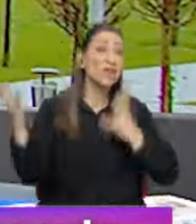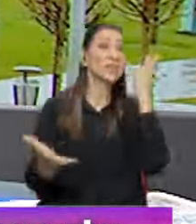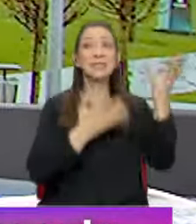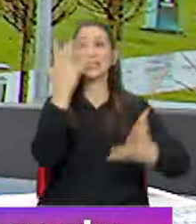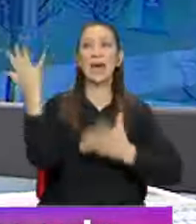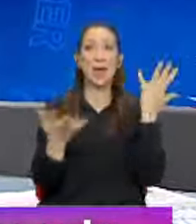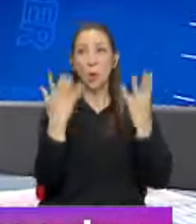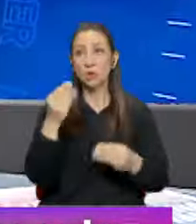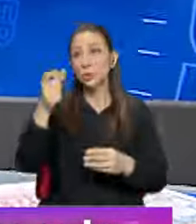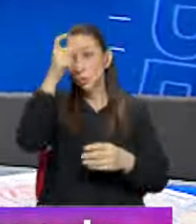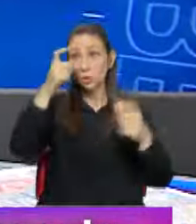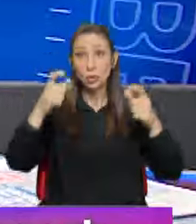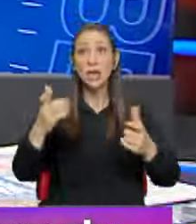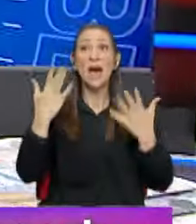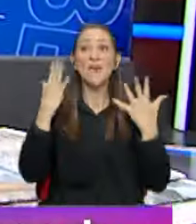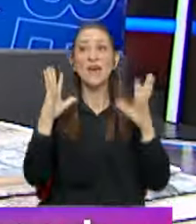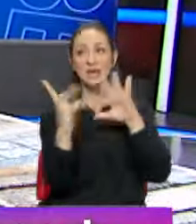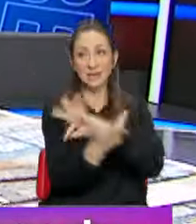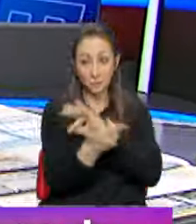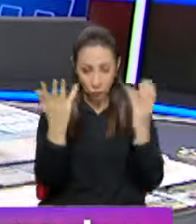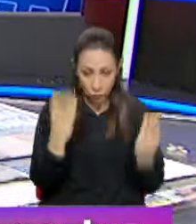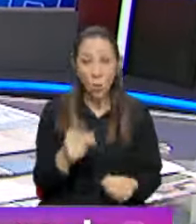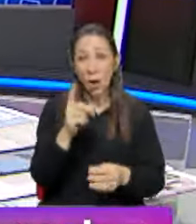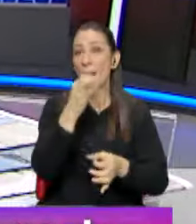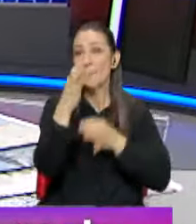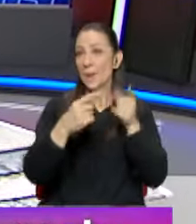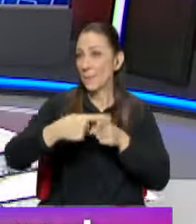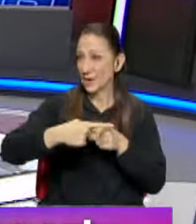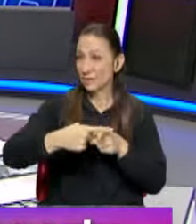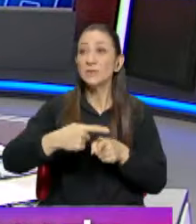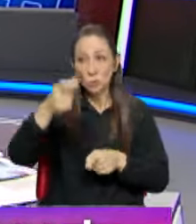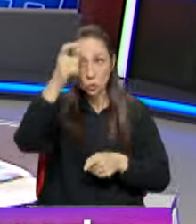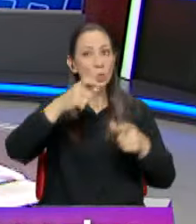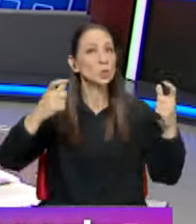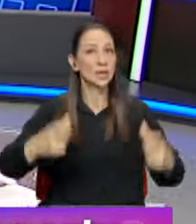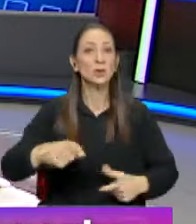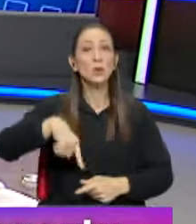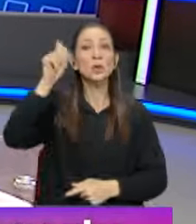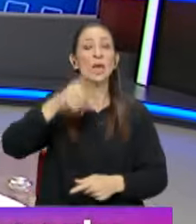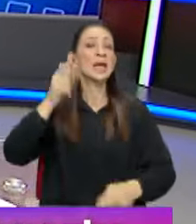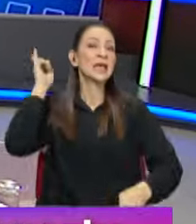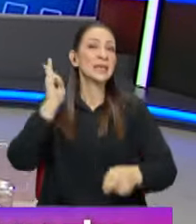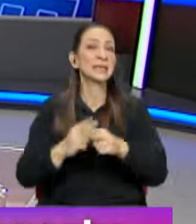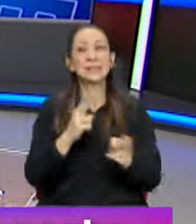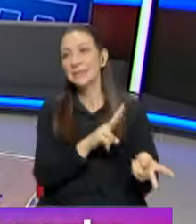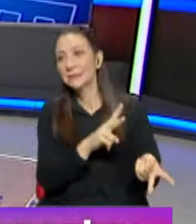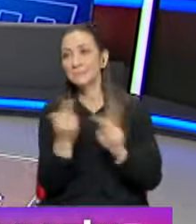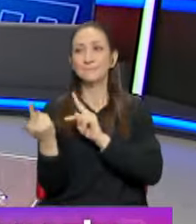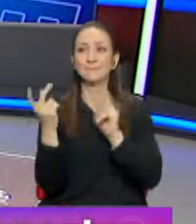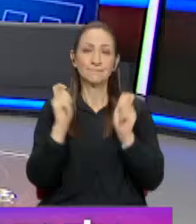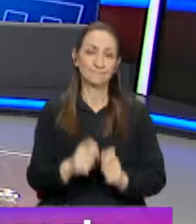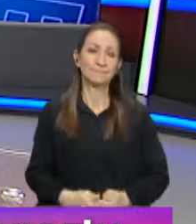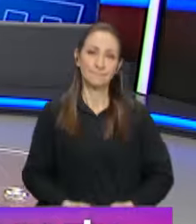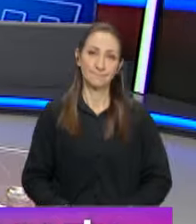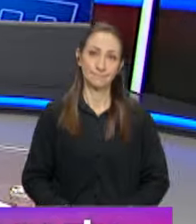olsun. Memleket havası olsun. O haberi paylaşalım ve Türkiye'nin gündemine hızlı bir geçiş yapalım.